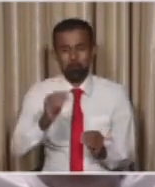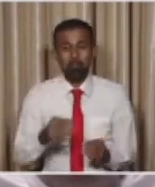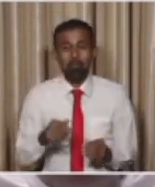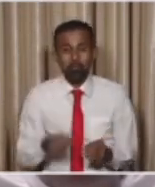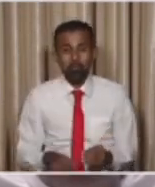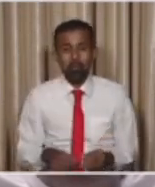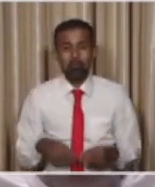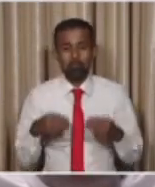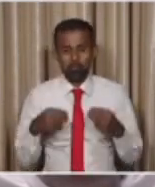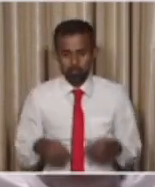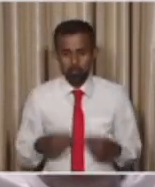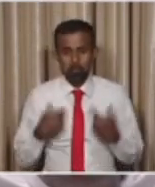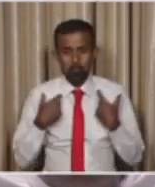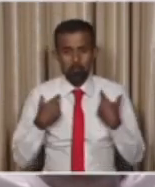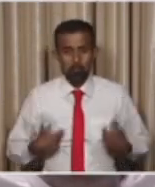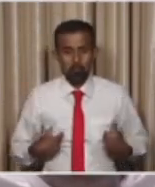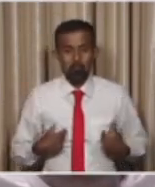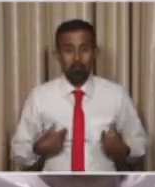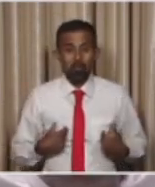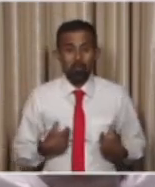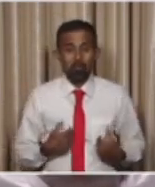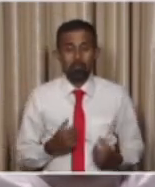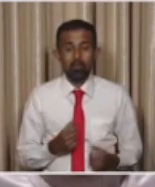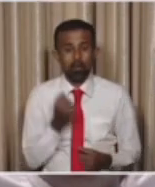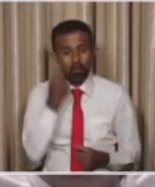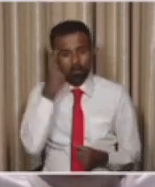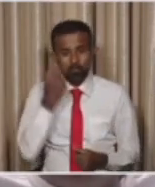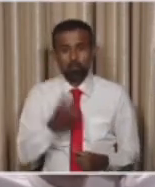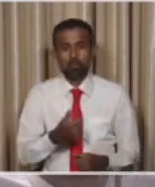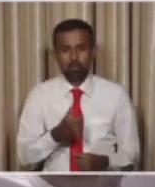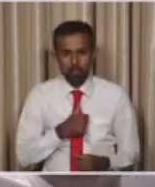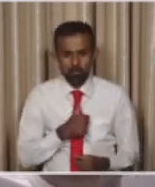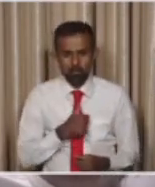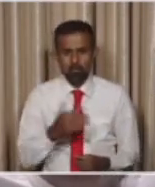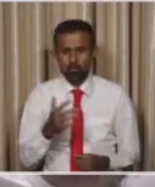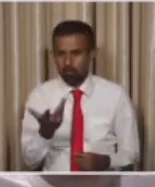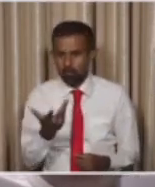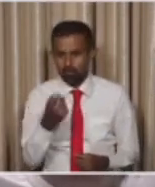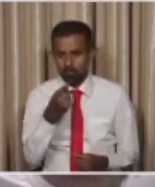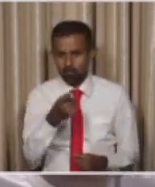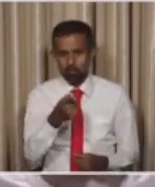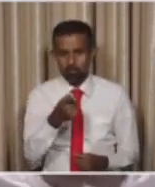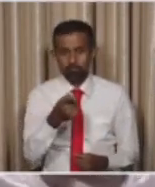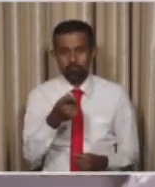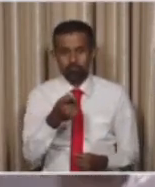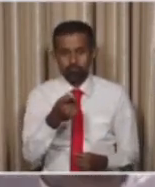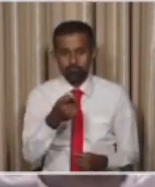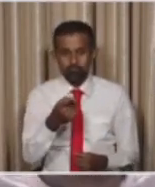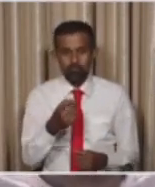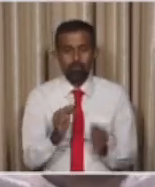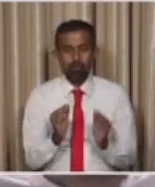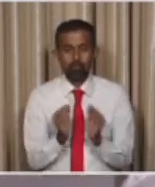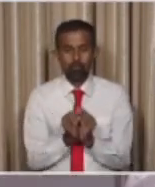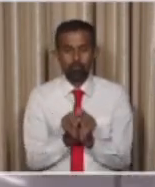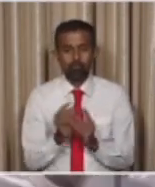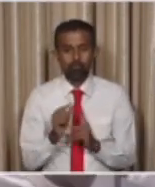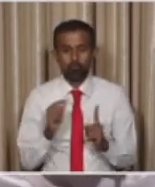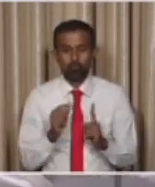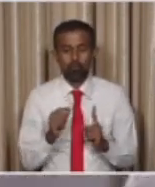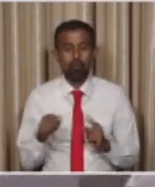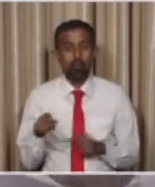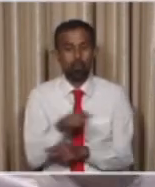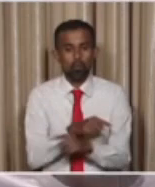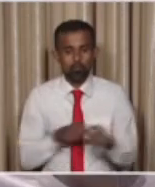කරන්න ඕනේ කියන ඒ මහින්ද මහත්තයාගේ හරිද සාක්ෂියට එකඟ වෙනවද නැද්ද කියලා ඔබත් ඇතුළු පොජන පෙරමුණේ මන්ත්‍රවරුන්ගේ හරි